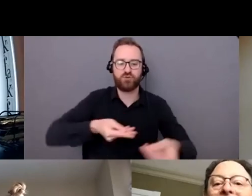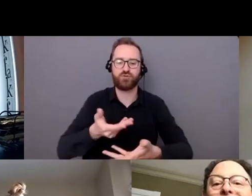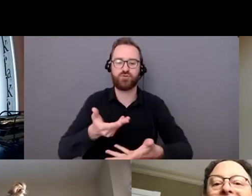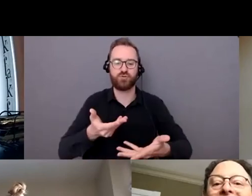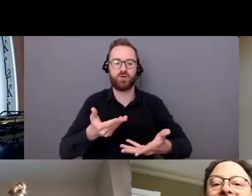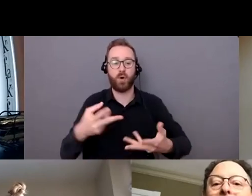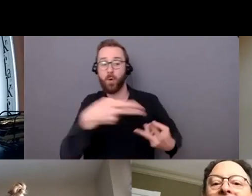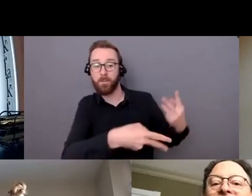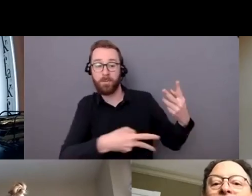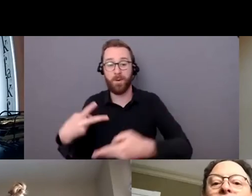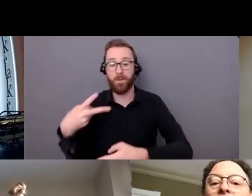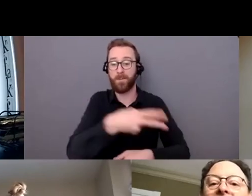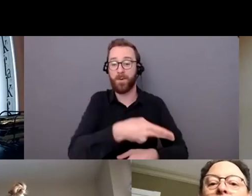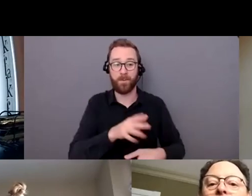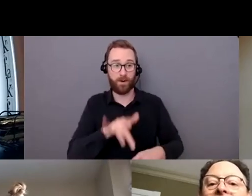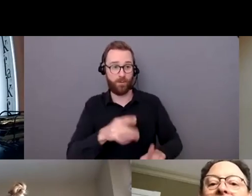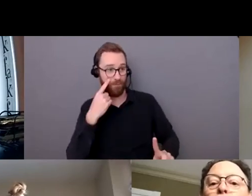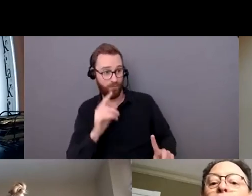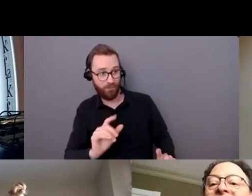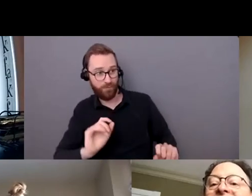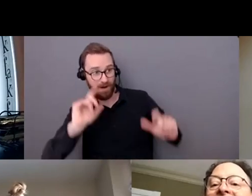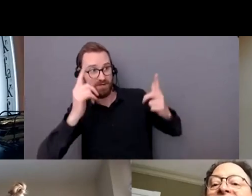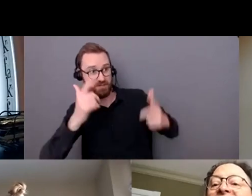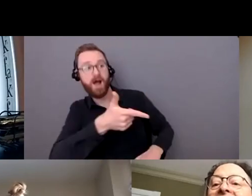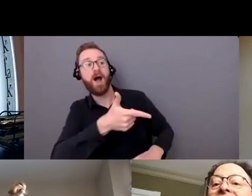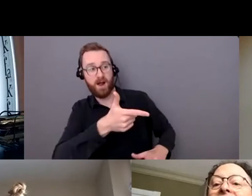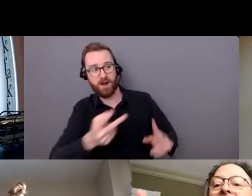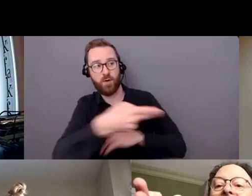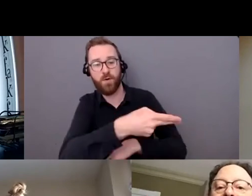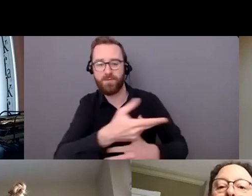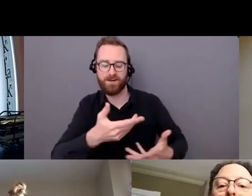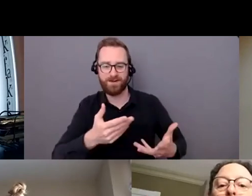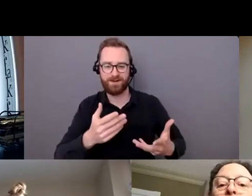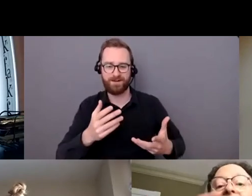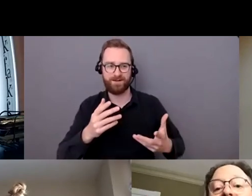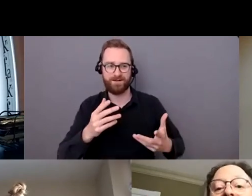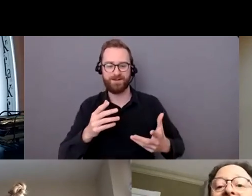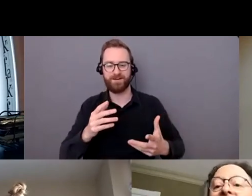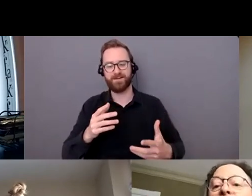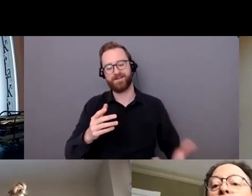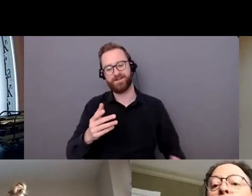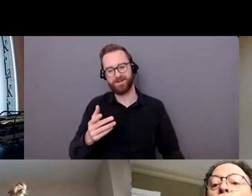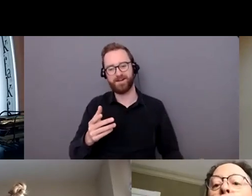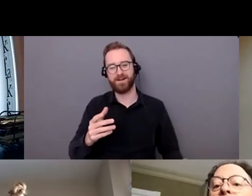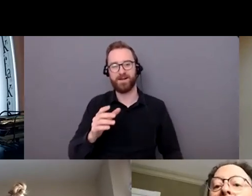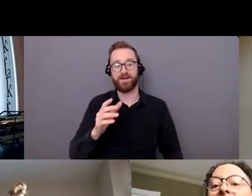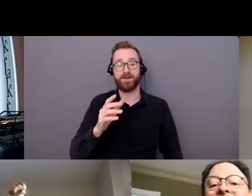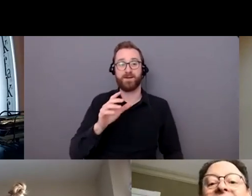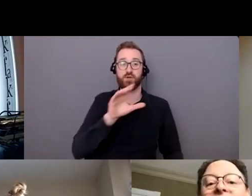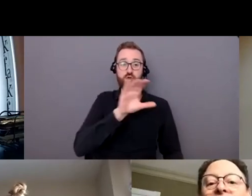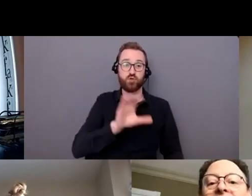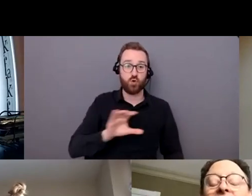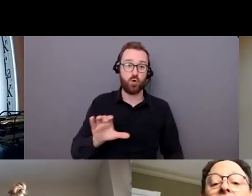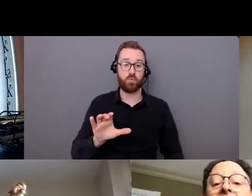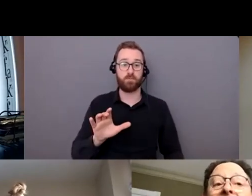la parole parce qu'on voit l'autre est beaucoup plus facile à faire sur Zoom que quand on est en réunion où on voit le